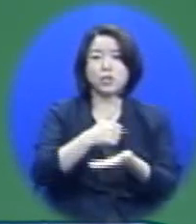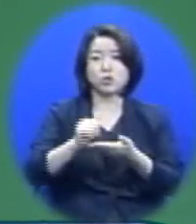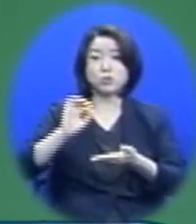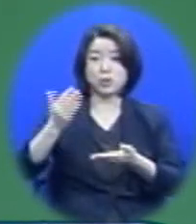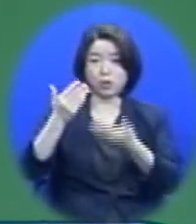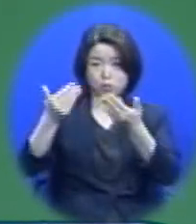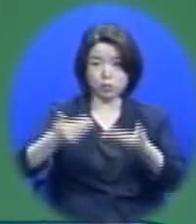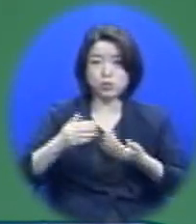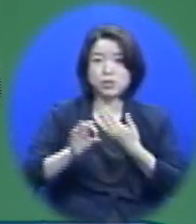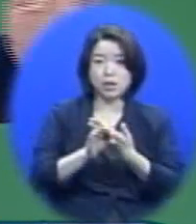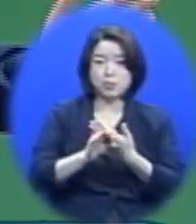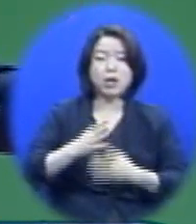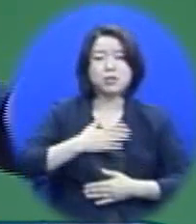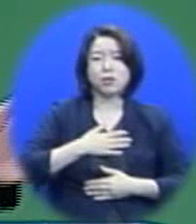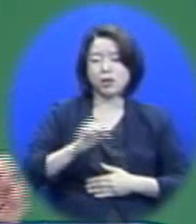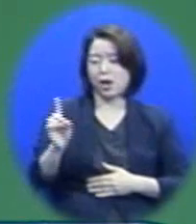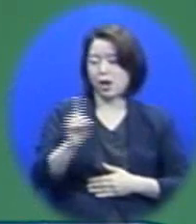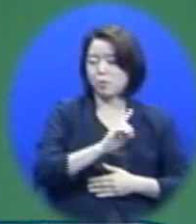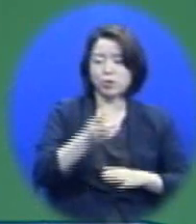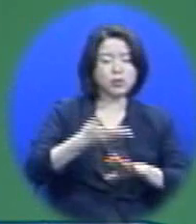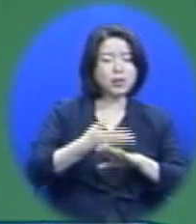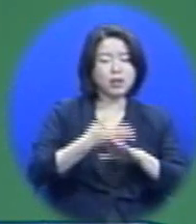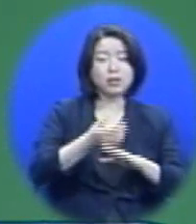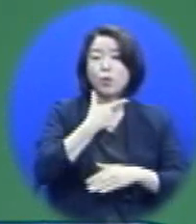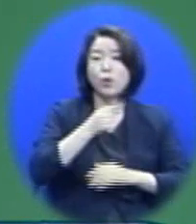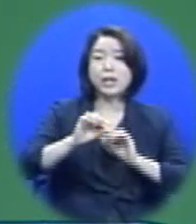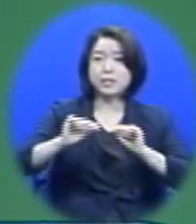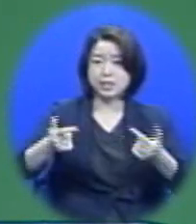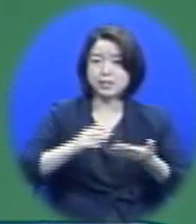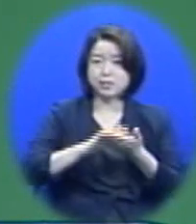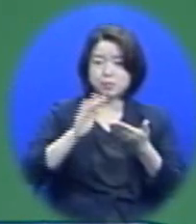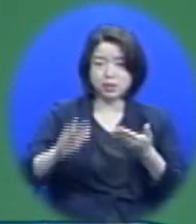되신다면 주님 저는 아무것도 다른 것 구하지 않겠습니다.